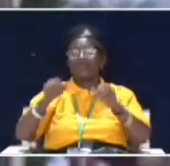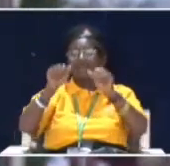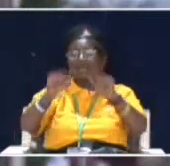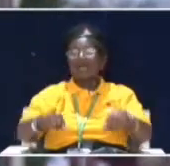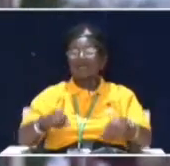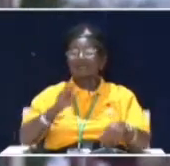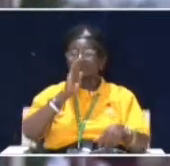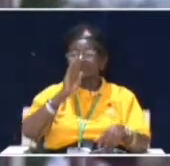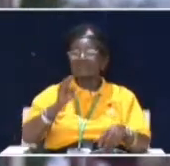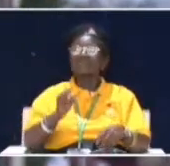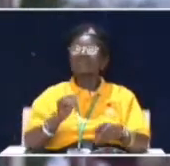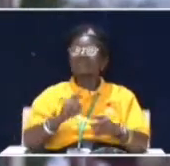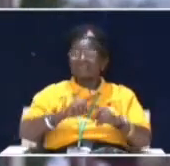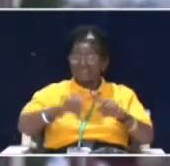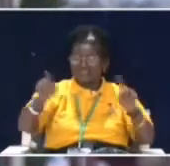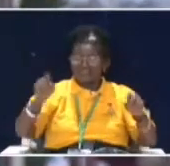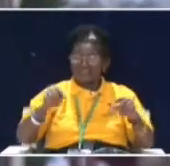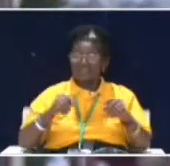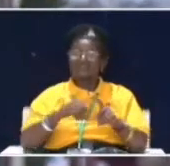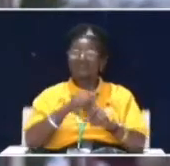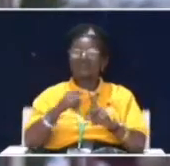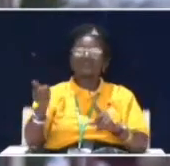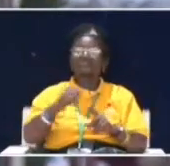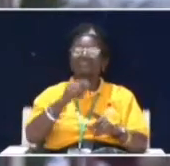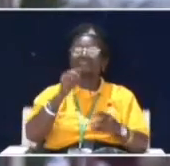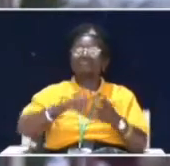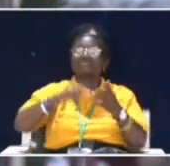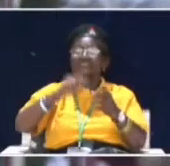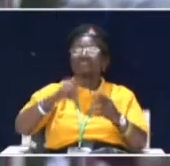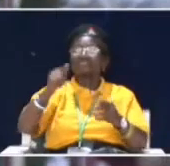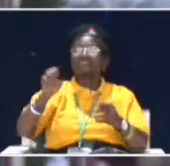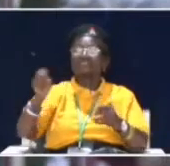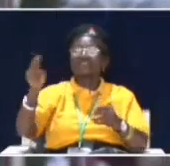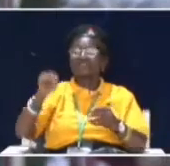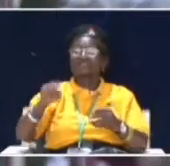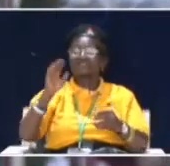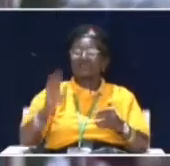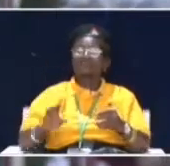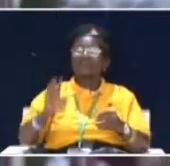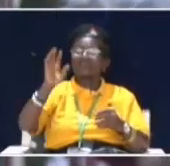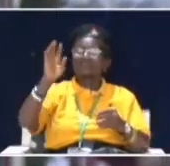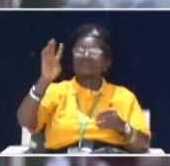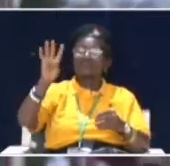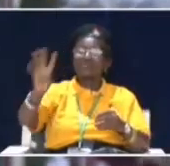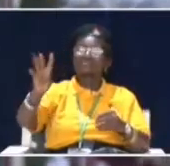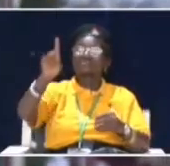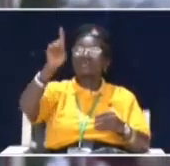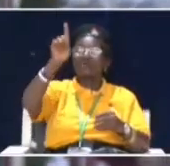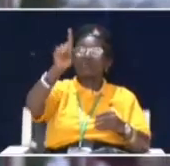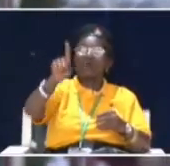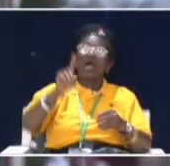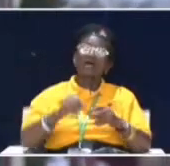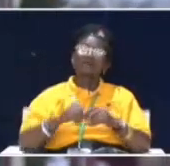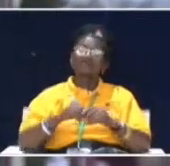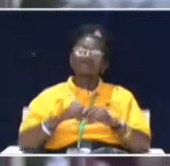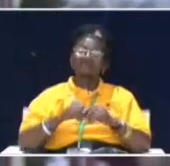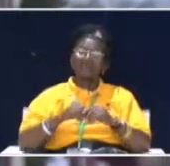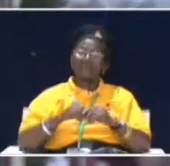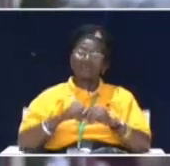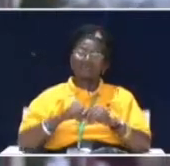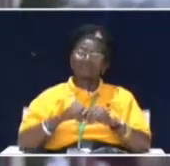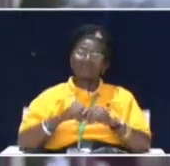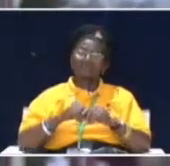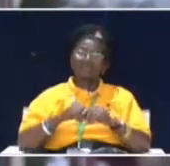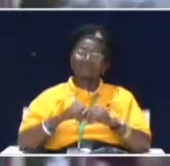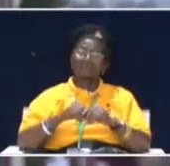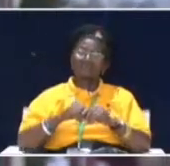yàtọ̀ gédégédé. When you read Genesis chapter 41. Nígbà tí ẹ bá ka ìwé Genesis orí kọkànléní